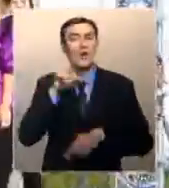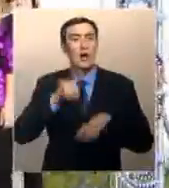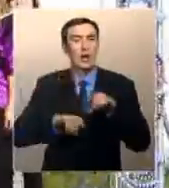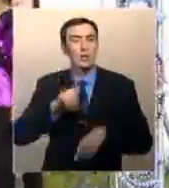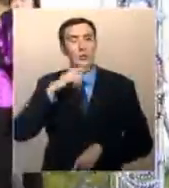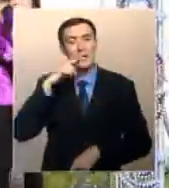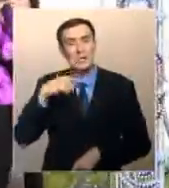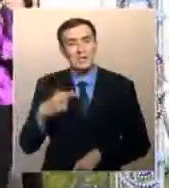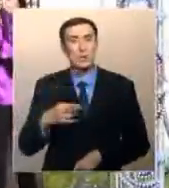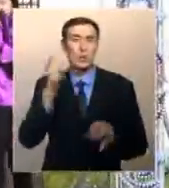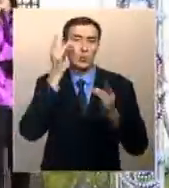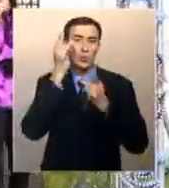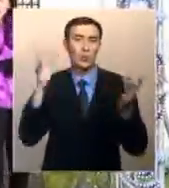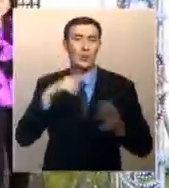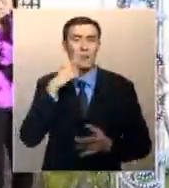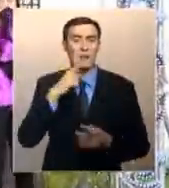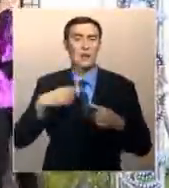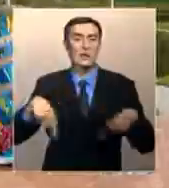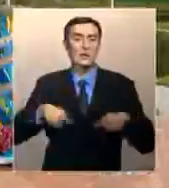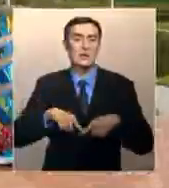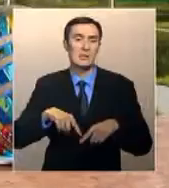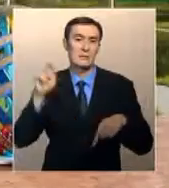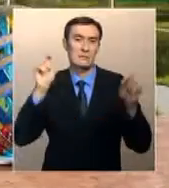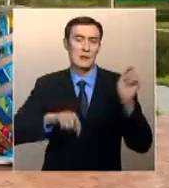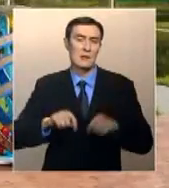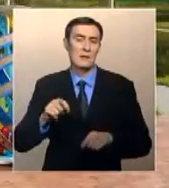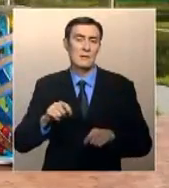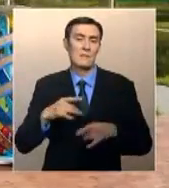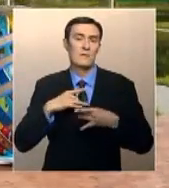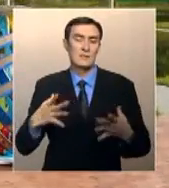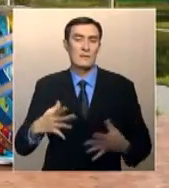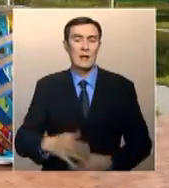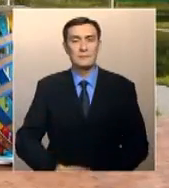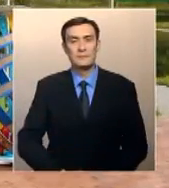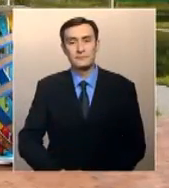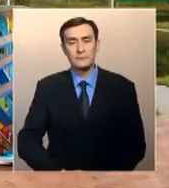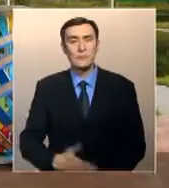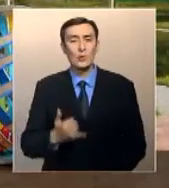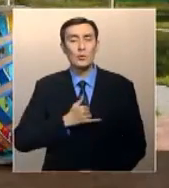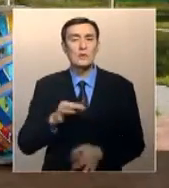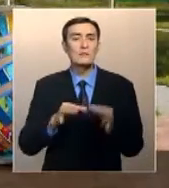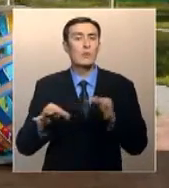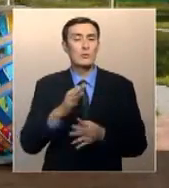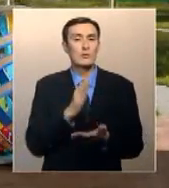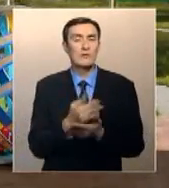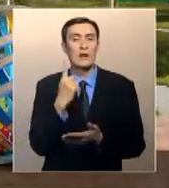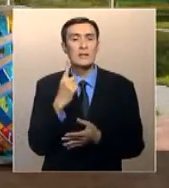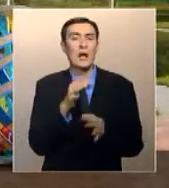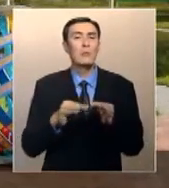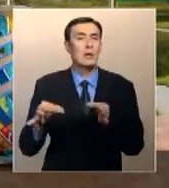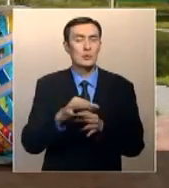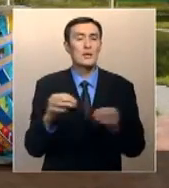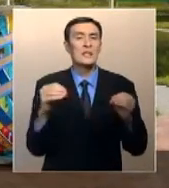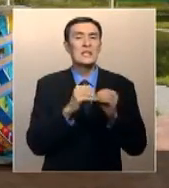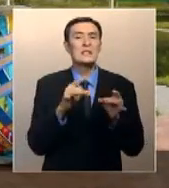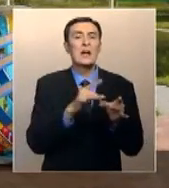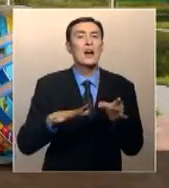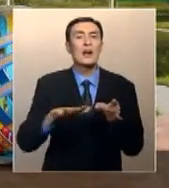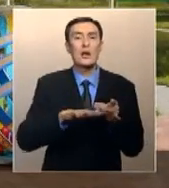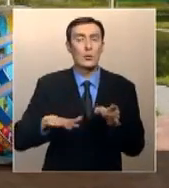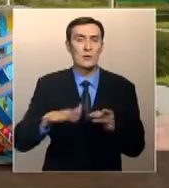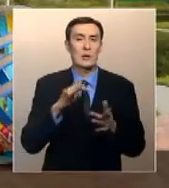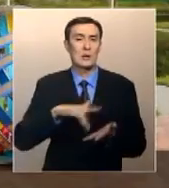и культуру, говорят организаторы фестиваля. У нас в области существует один областной, 10 районных